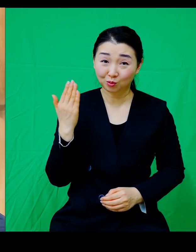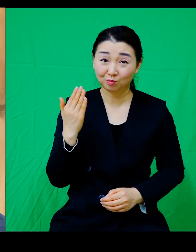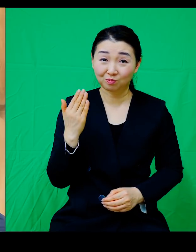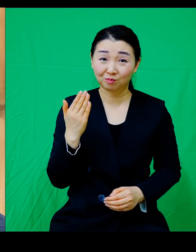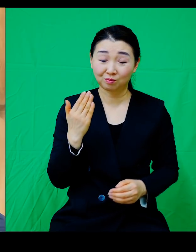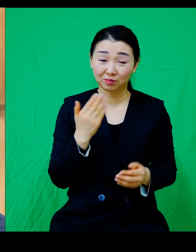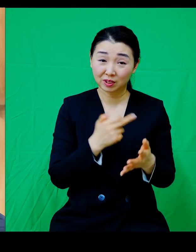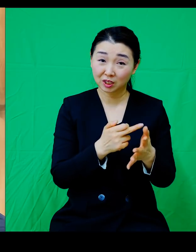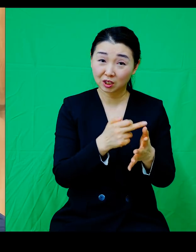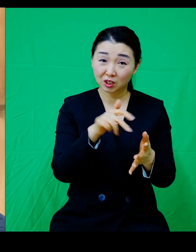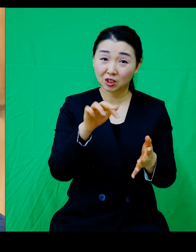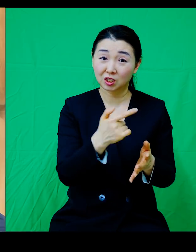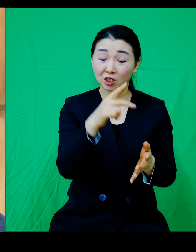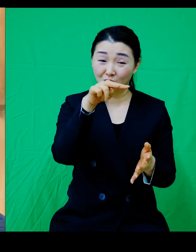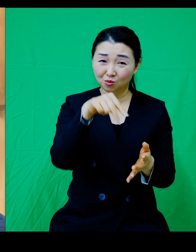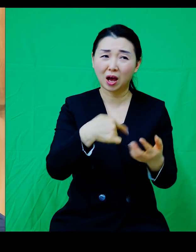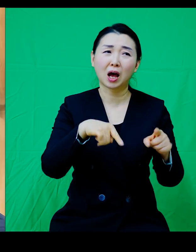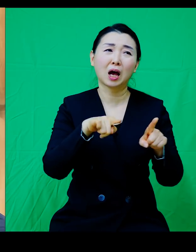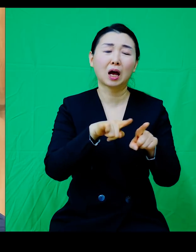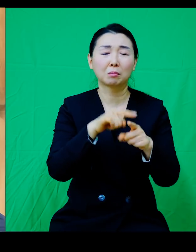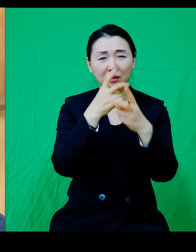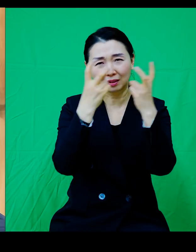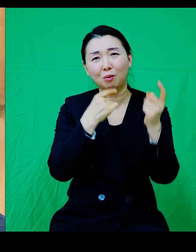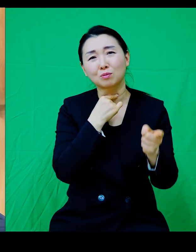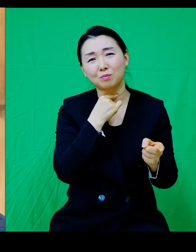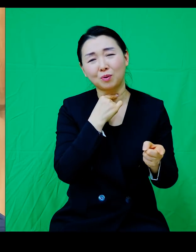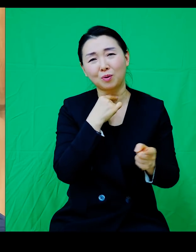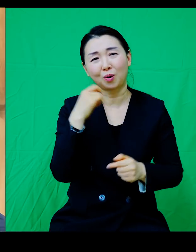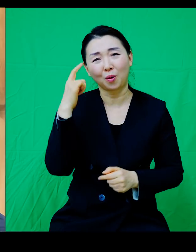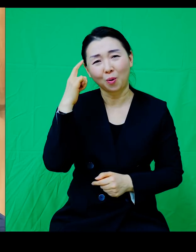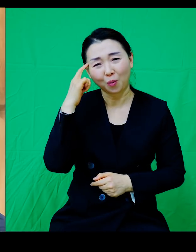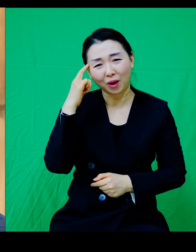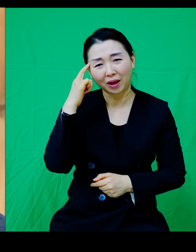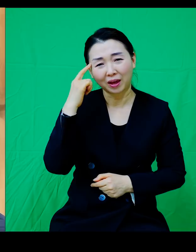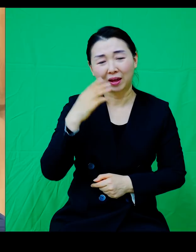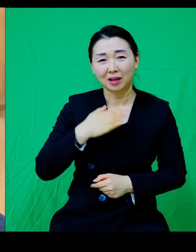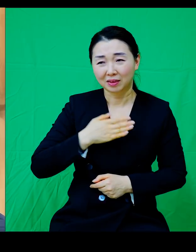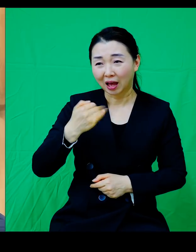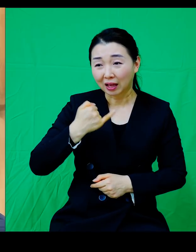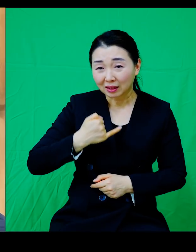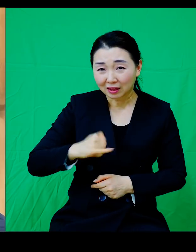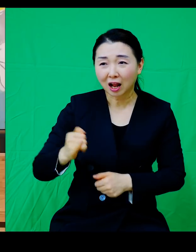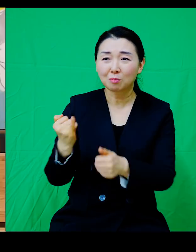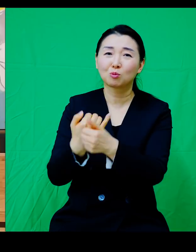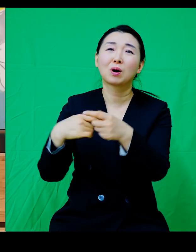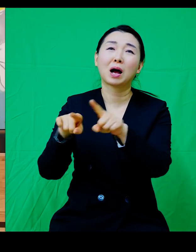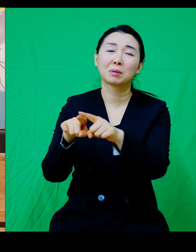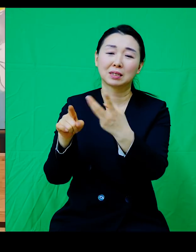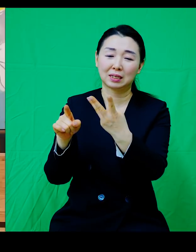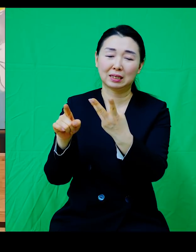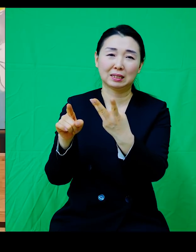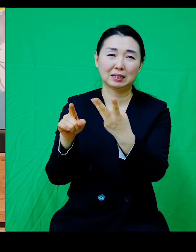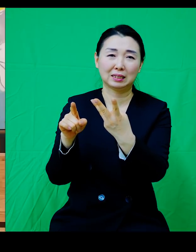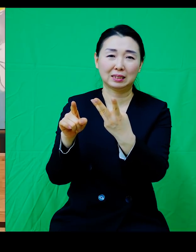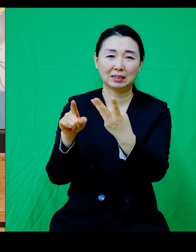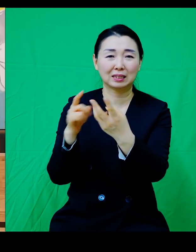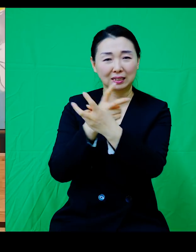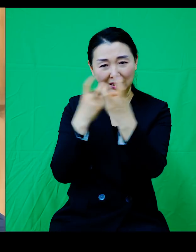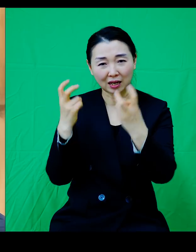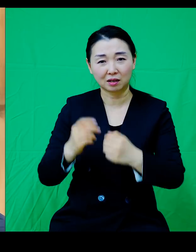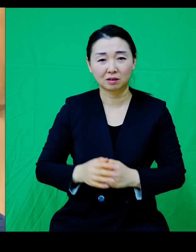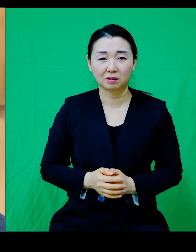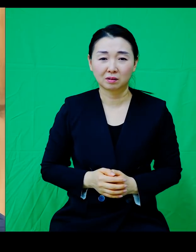최근에도 진유는 이제 같이 자고 싶어해요. 엄마, 아빠랑? 온유랑 저랑 이제 남편이랑 같이 자는데 온유만 데리고 자요? 네, 온유가